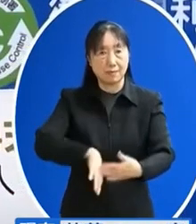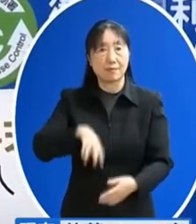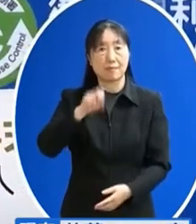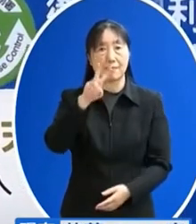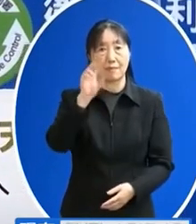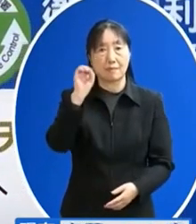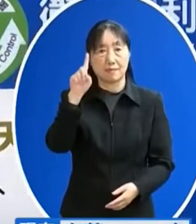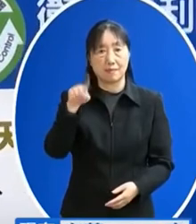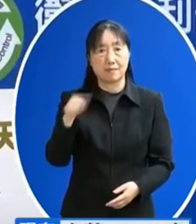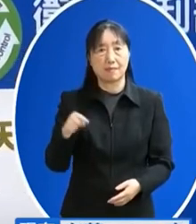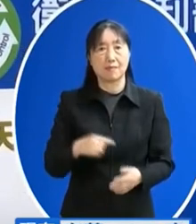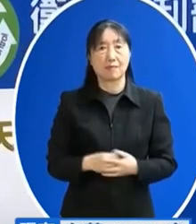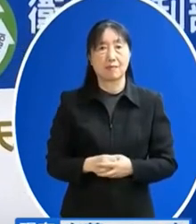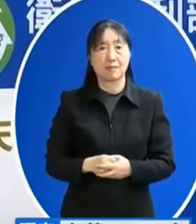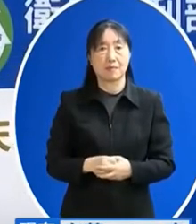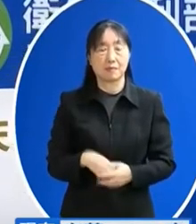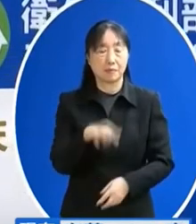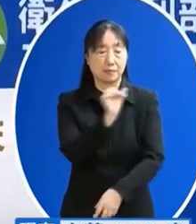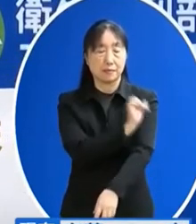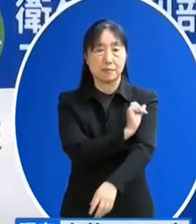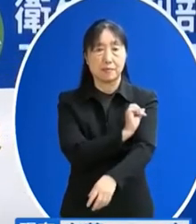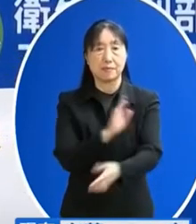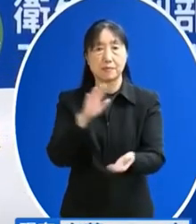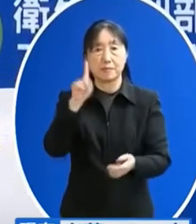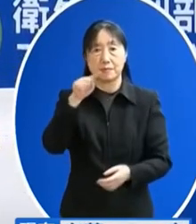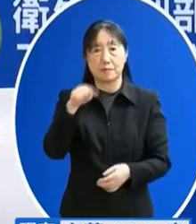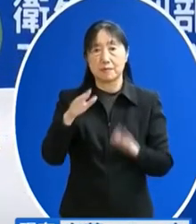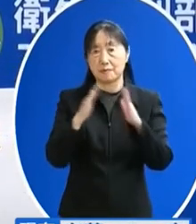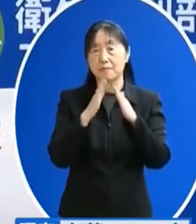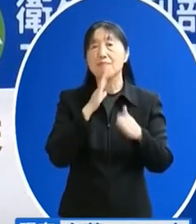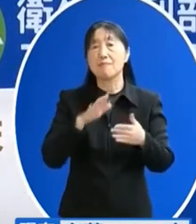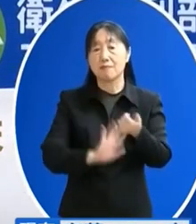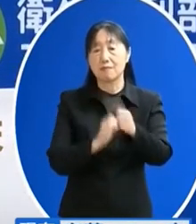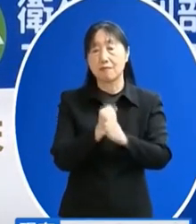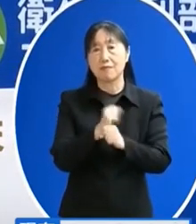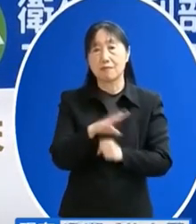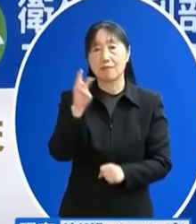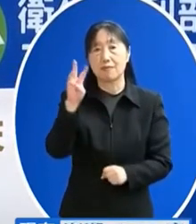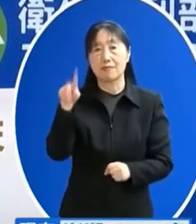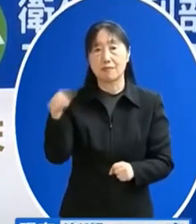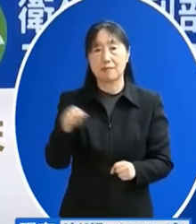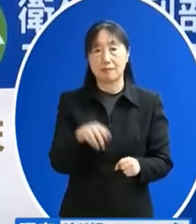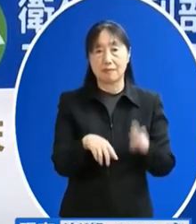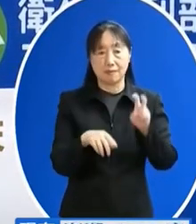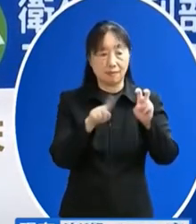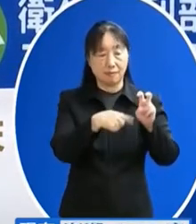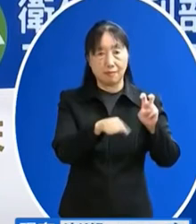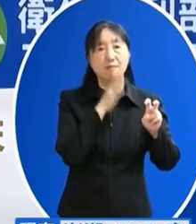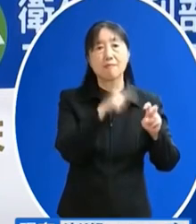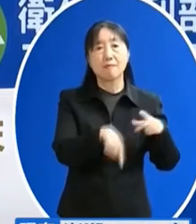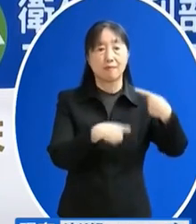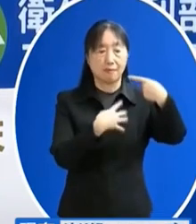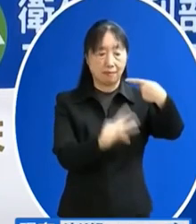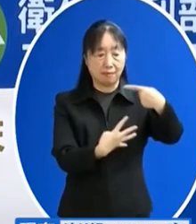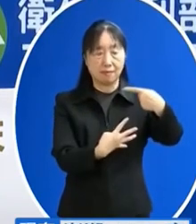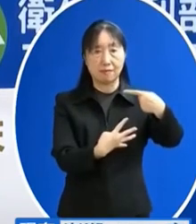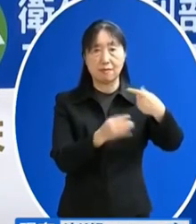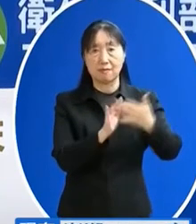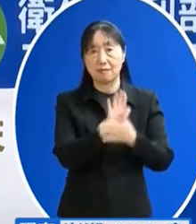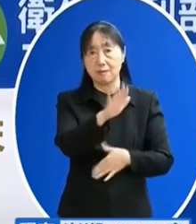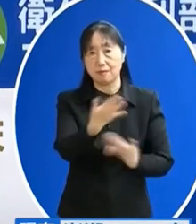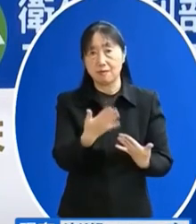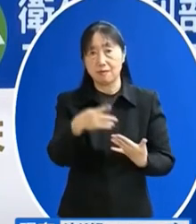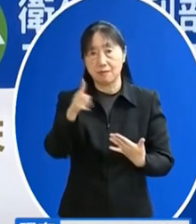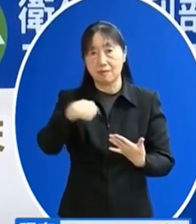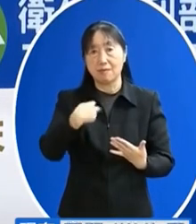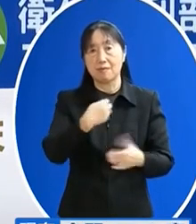201人，然后护理之家的员工大概33人，那有20人是在1月4号以后都没有来医